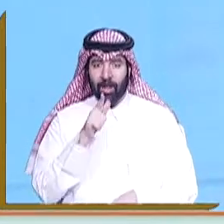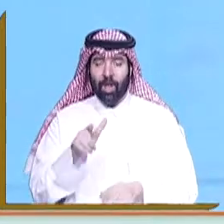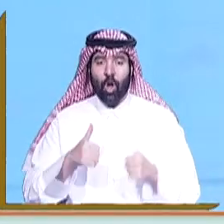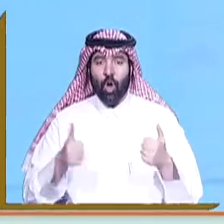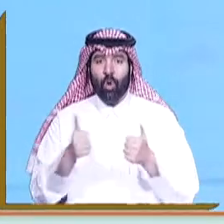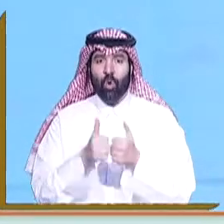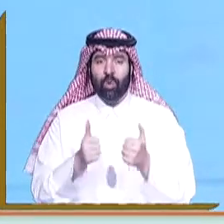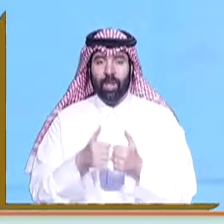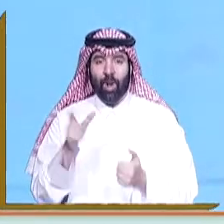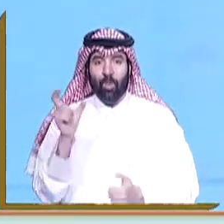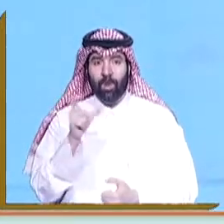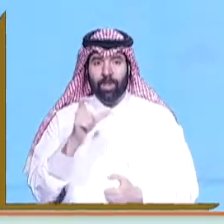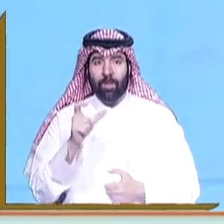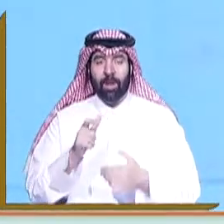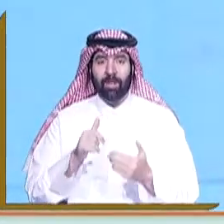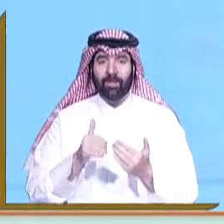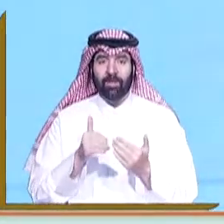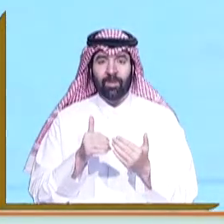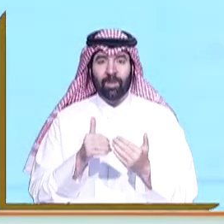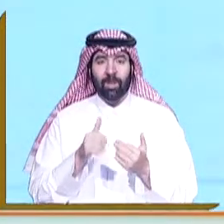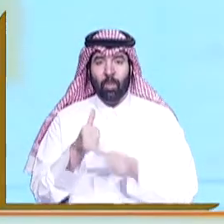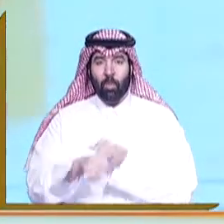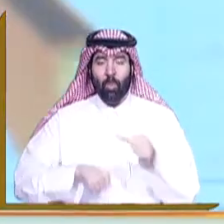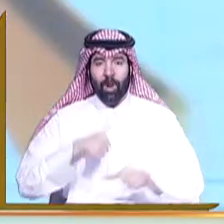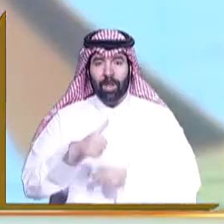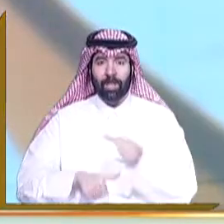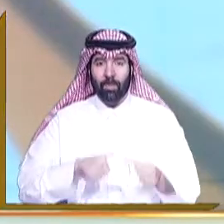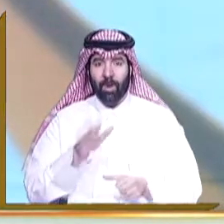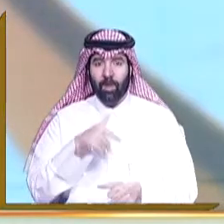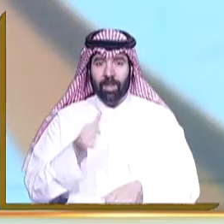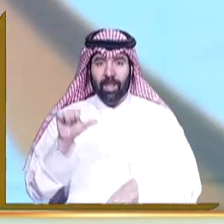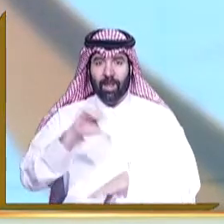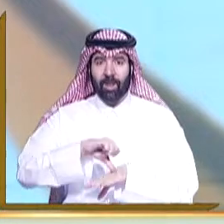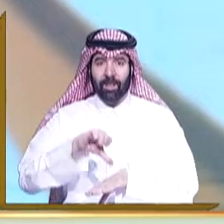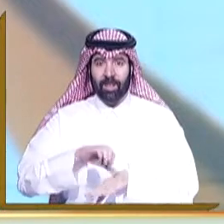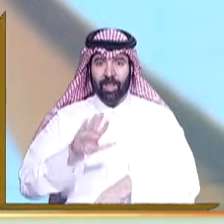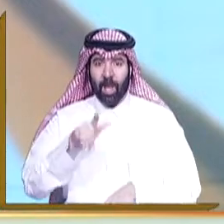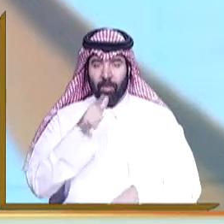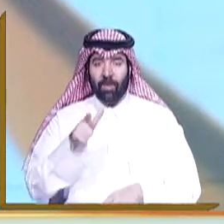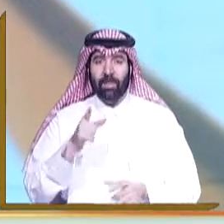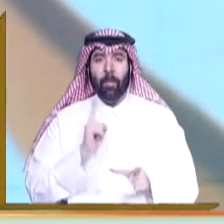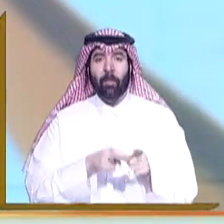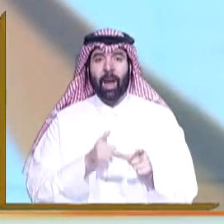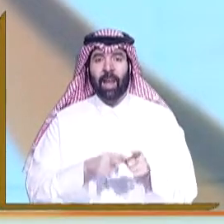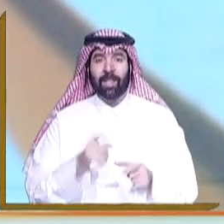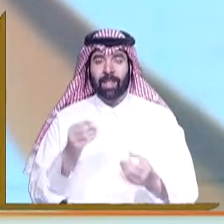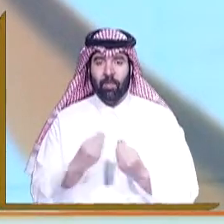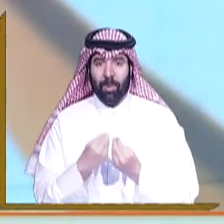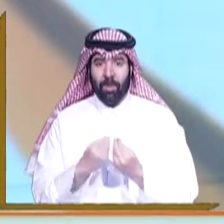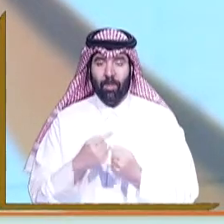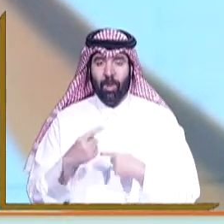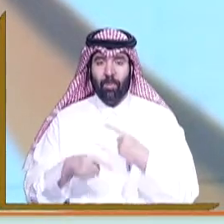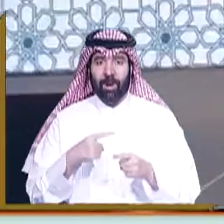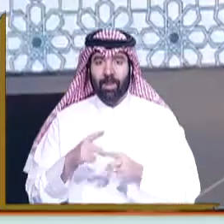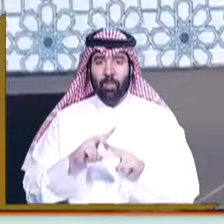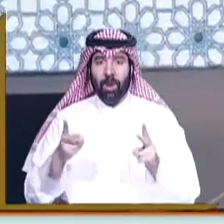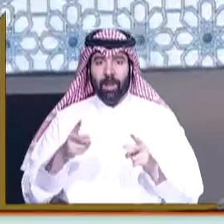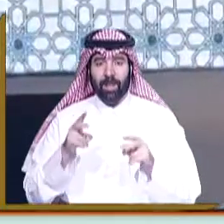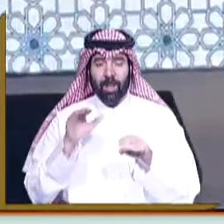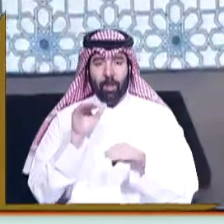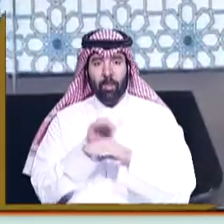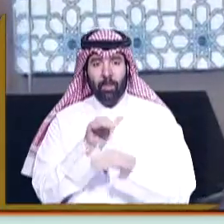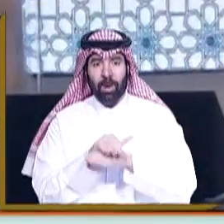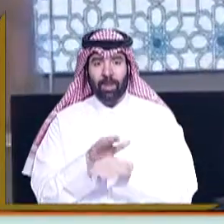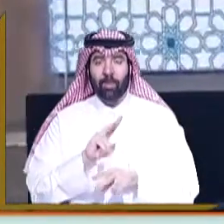قيم الإسلام والتحديات المعاصرة في مدينة ساو باولو البرازيلية، بحضور باحثين ومختصين من مختلف